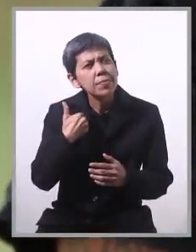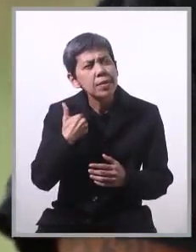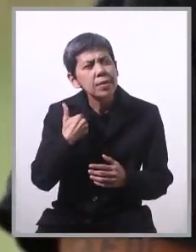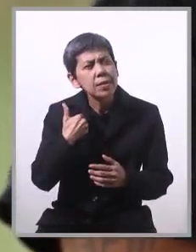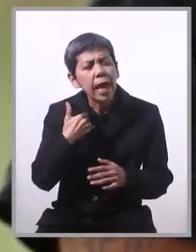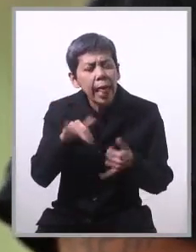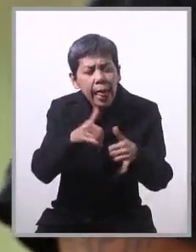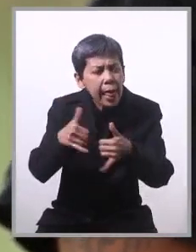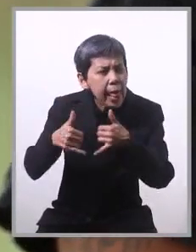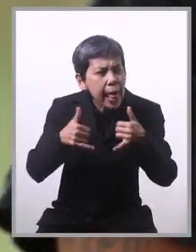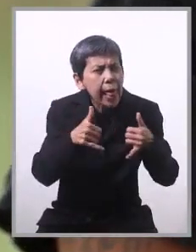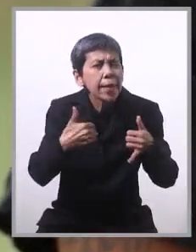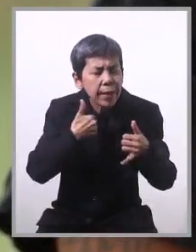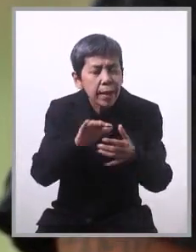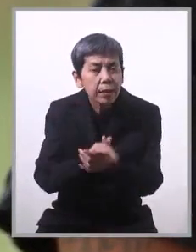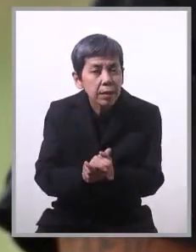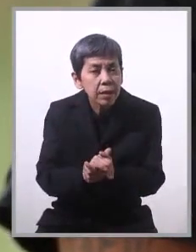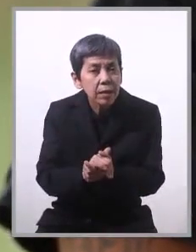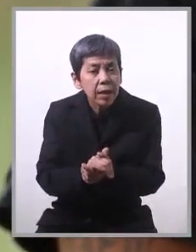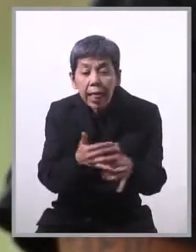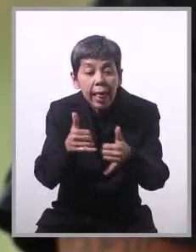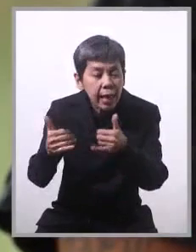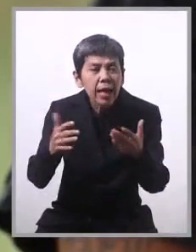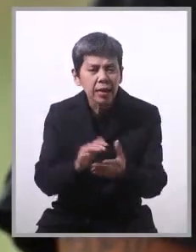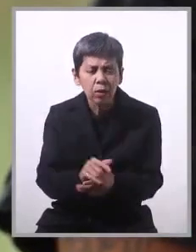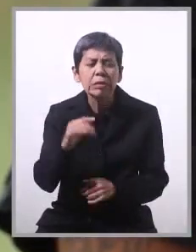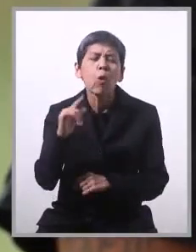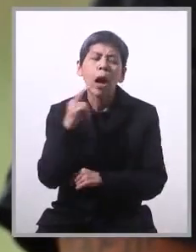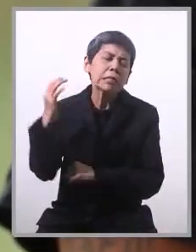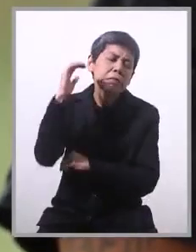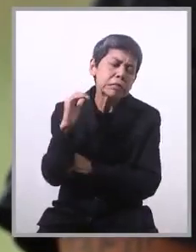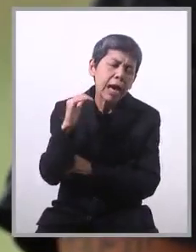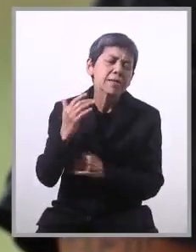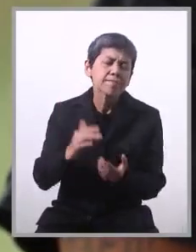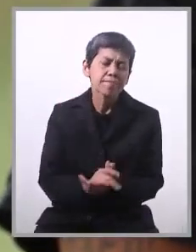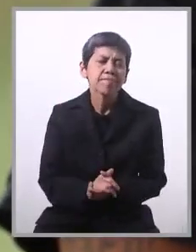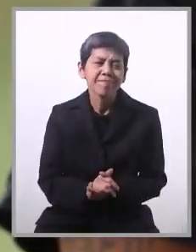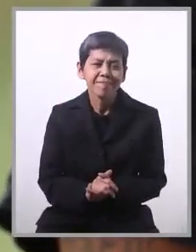ทีเล่นกับเพื่อน เขาบ้าง ทะเลาะอะไรมั่งกันมั่งไอ้พี่อะมั่งอะไรเงี้ย